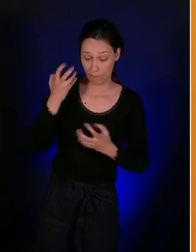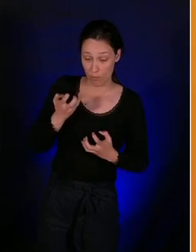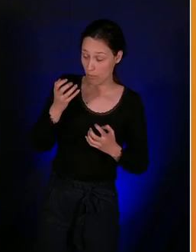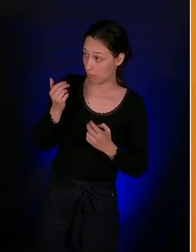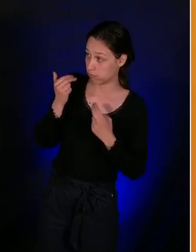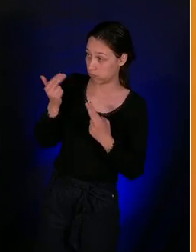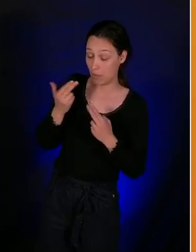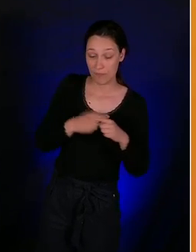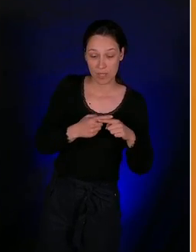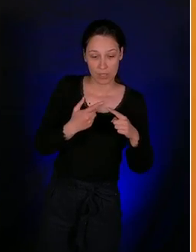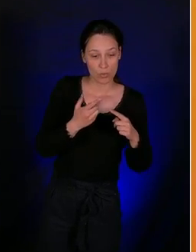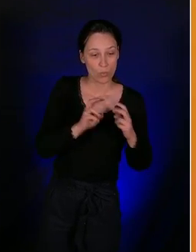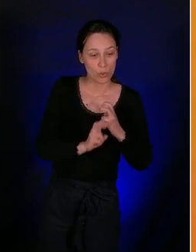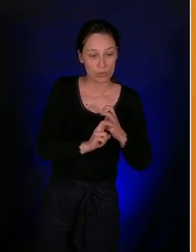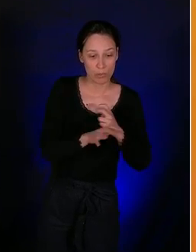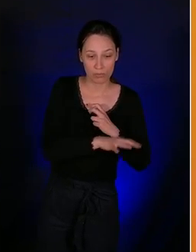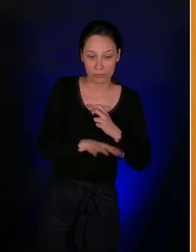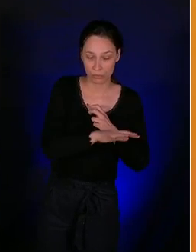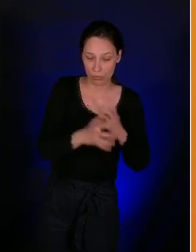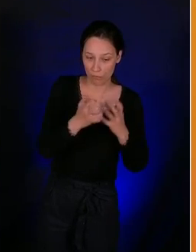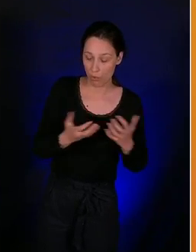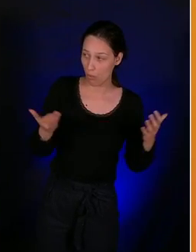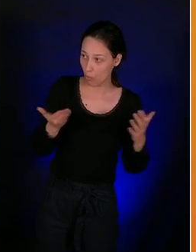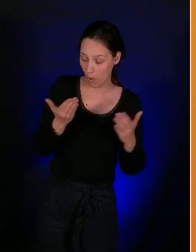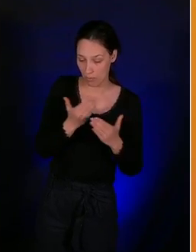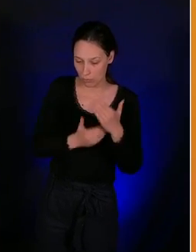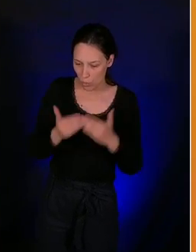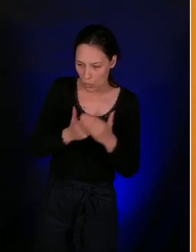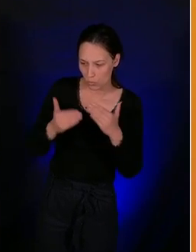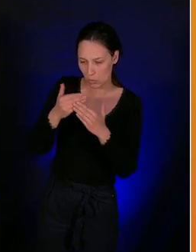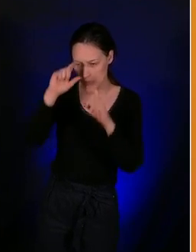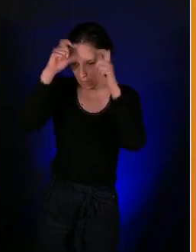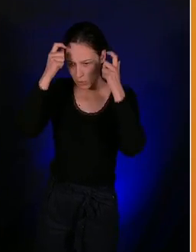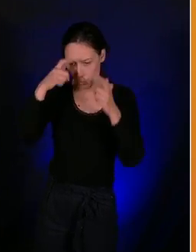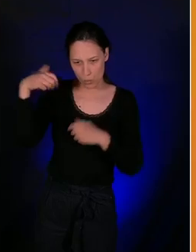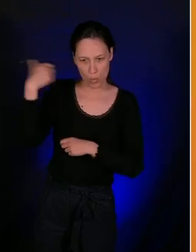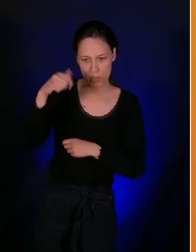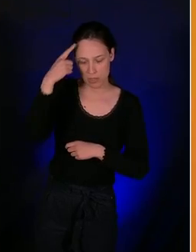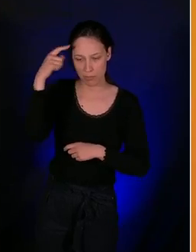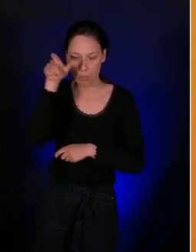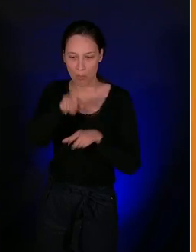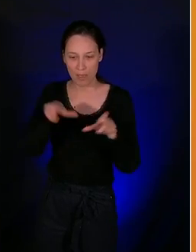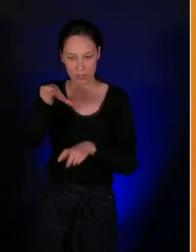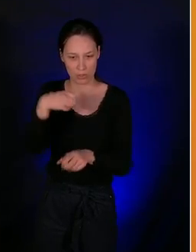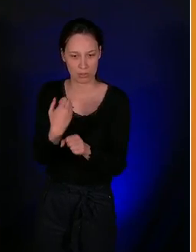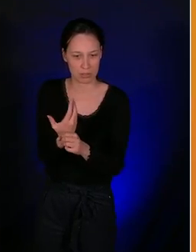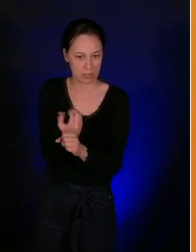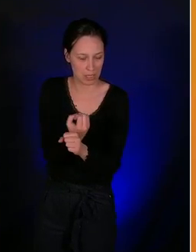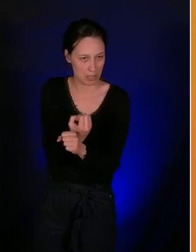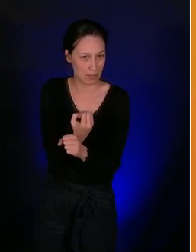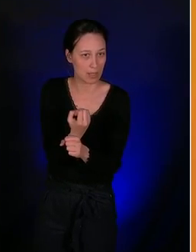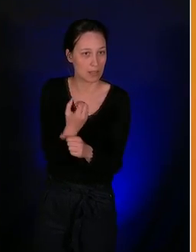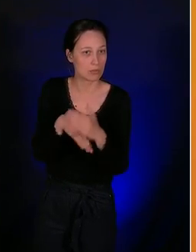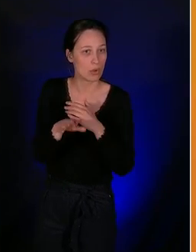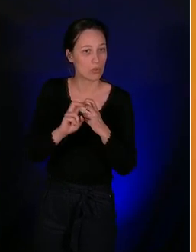Fédération des transports travaille à construire un statut unique des salariés des transports, de voyageurs par